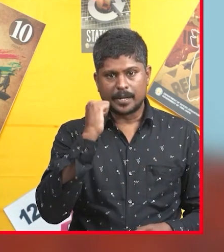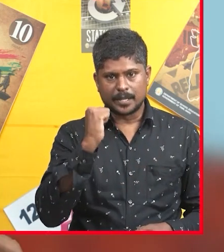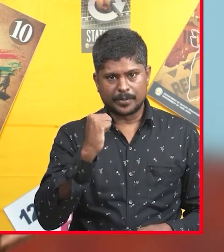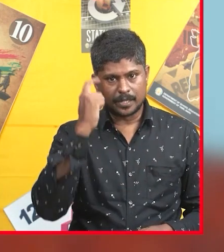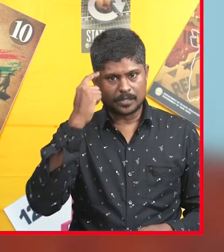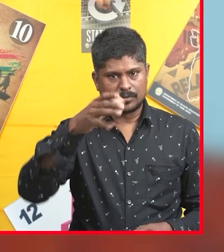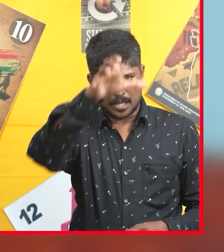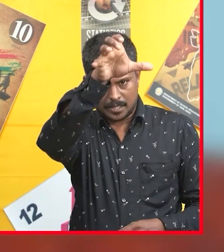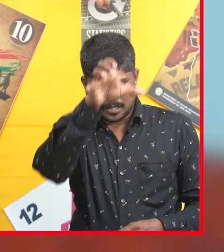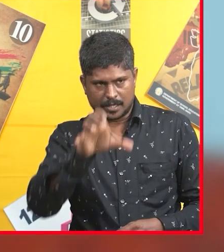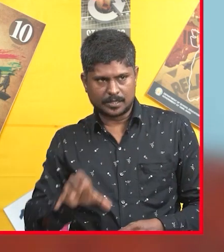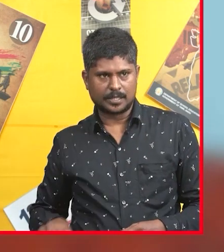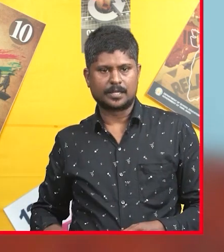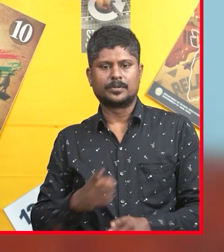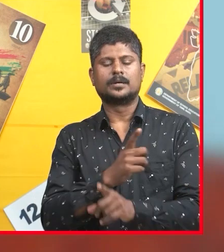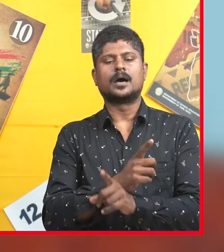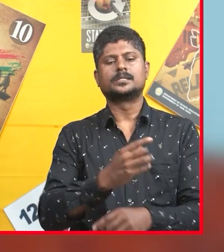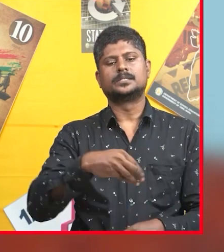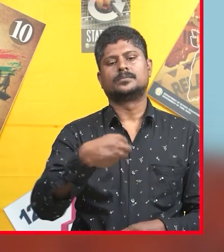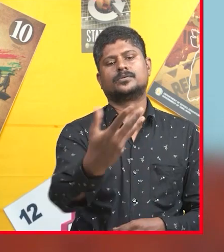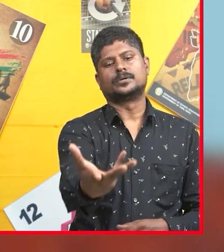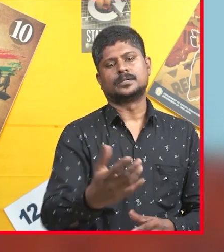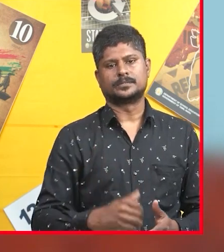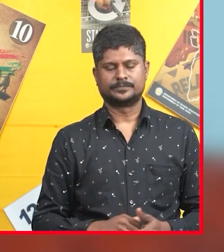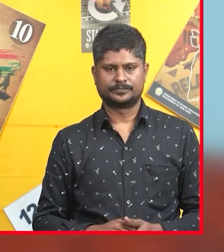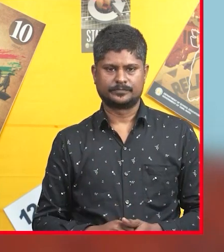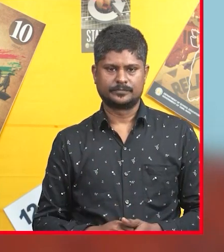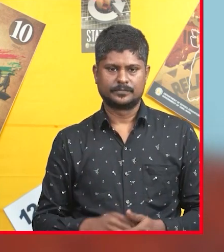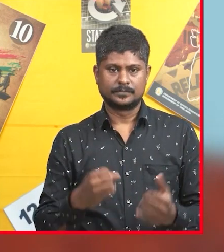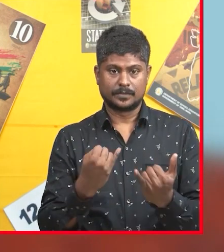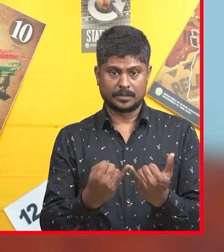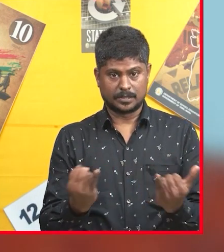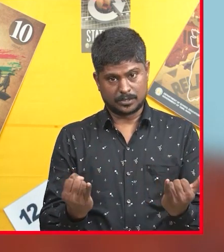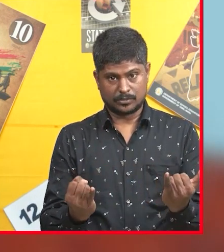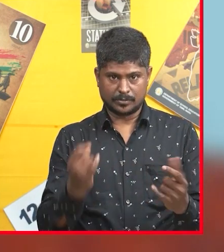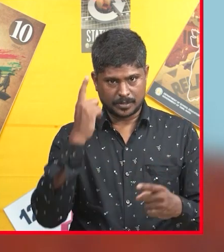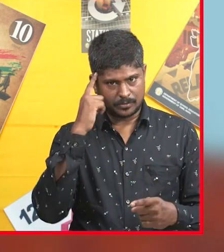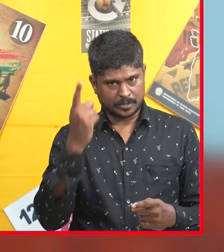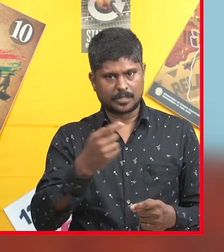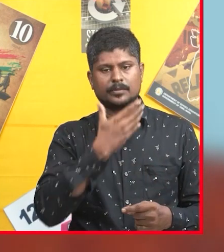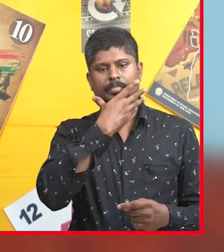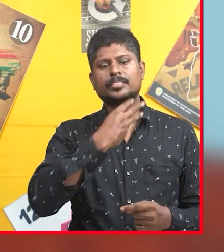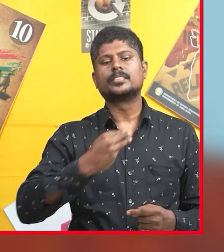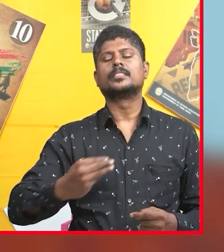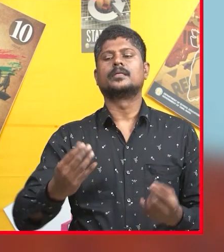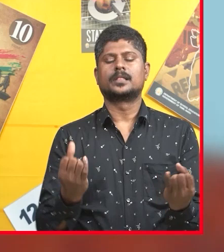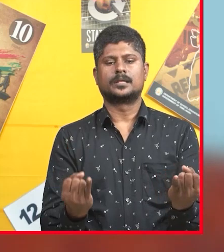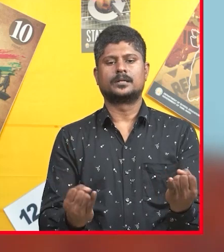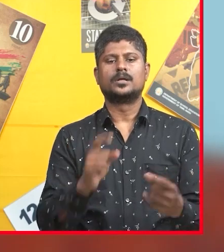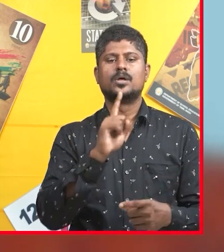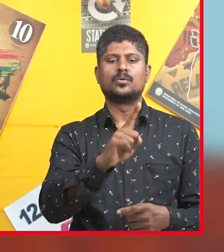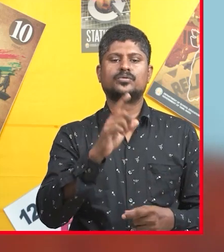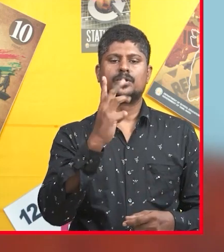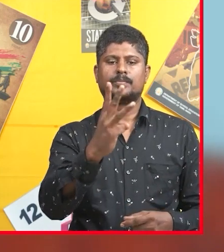ஒரு அதிகாரத்தையே அமைச்சிருக்காரு, சரிங்களா? நம்மளுக்கு திருக்குறளை பத்தி தெரியும். திருக்குறள்ல மொத்தம்